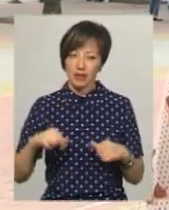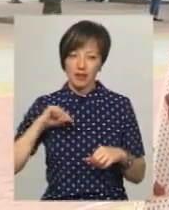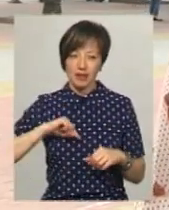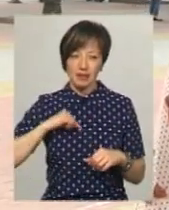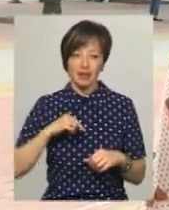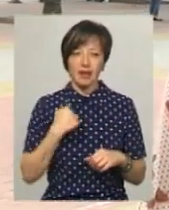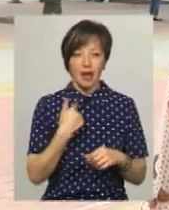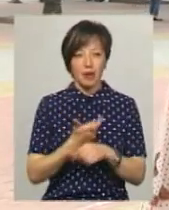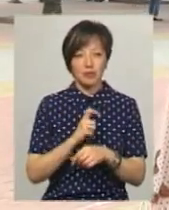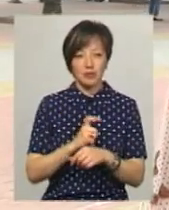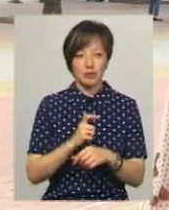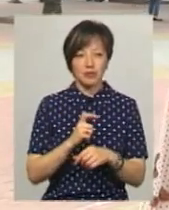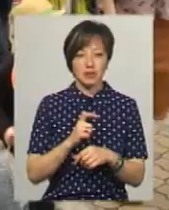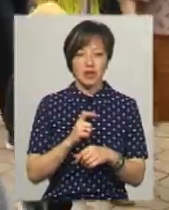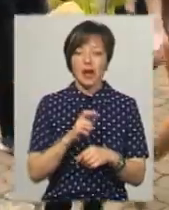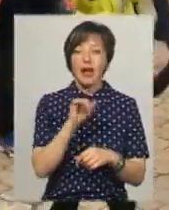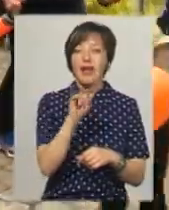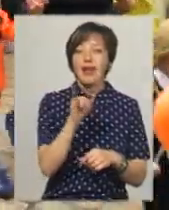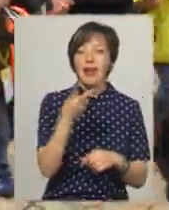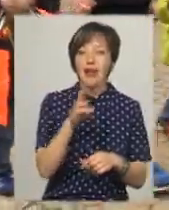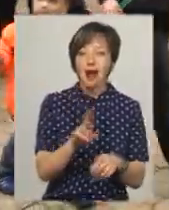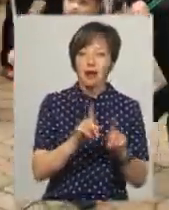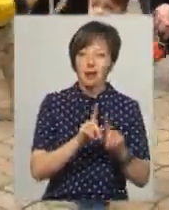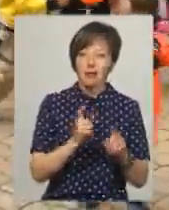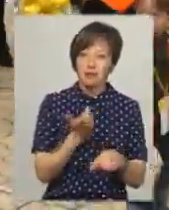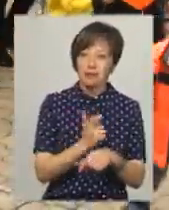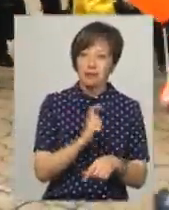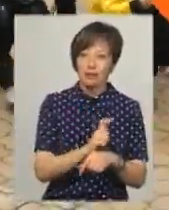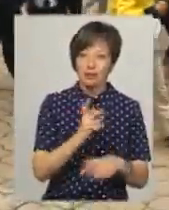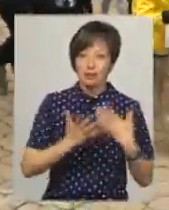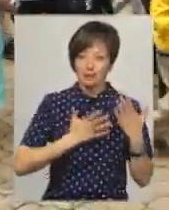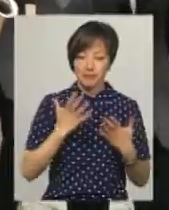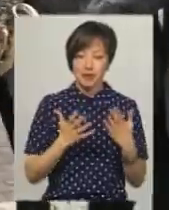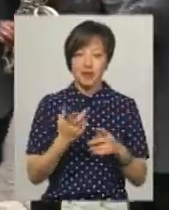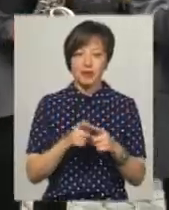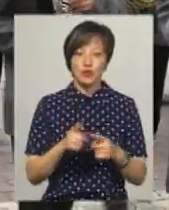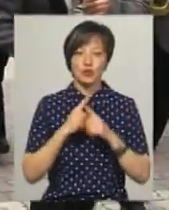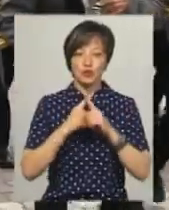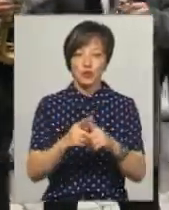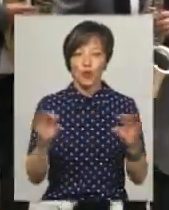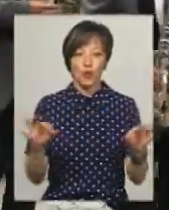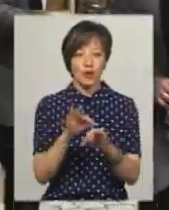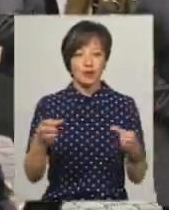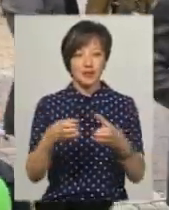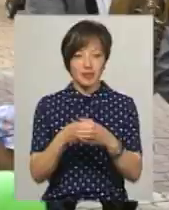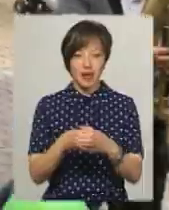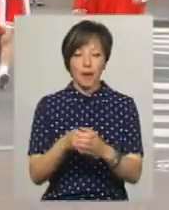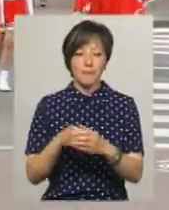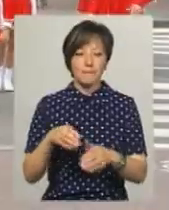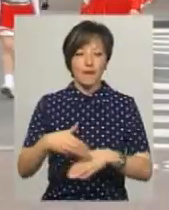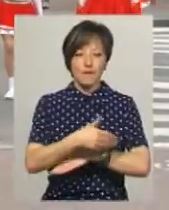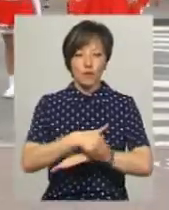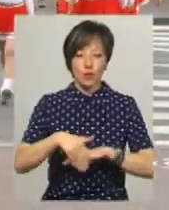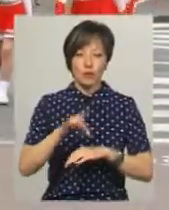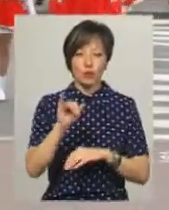характер, Ілля більш такий з перчинкою. Сотня близнят, двійнят та трійнят у супроводі естрадно-духового оркестру та мажоретик пройшли